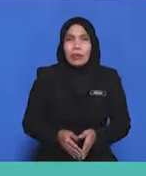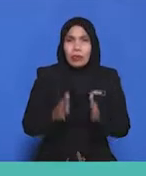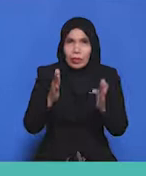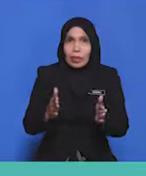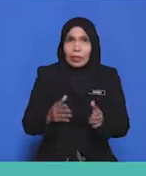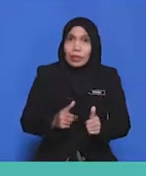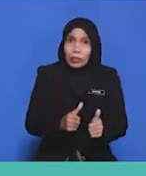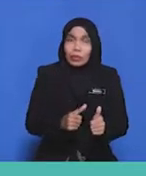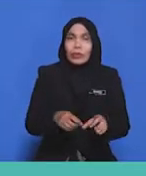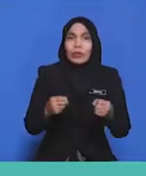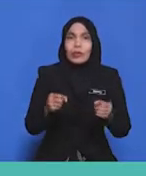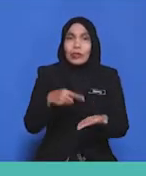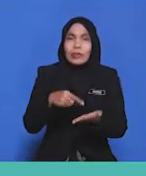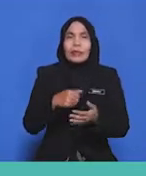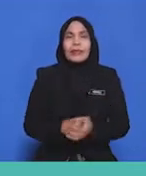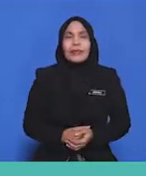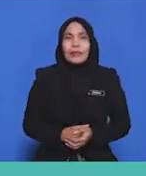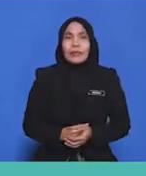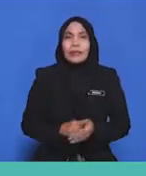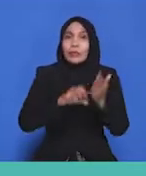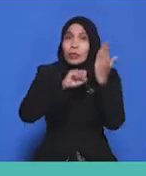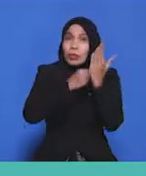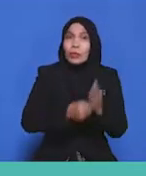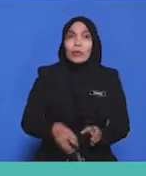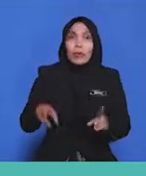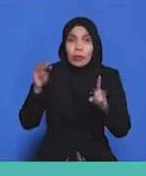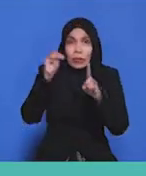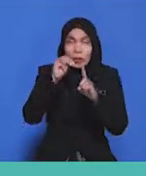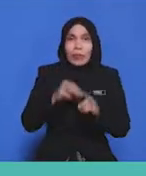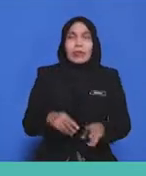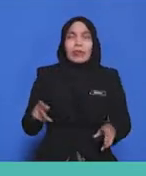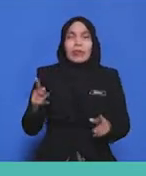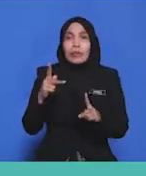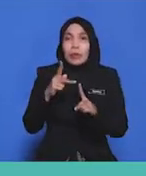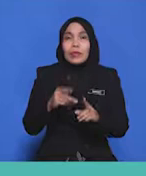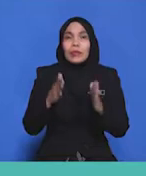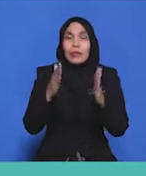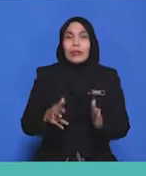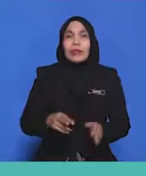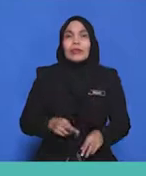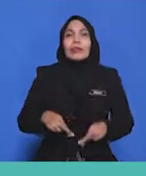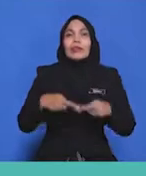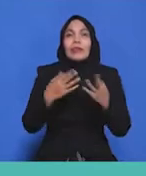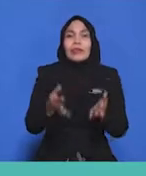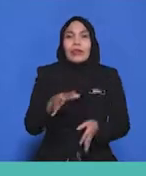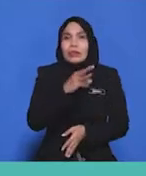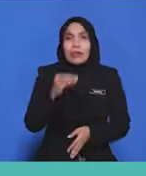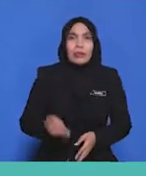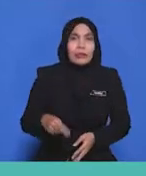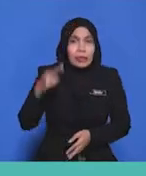juga merupakan sumber maklumat kepada orang ramai dan remaja untuk mendapatkan